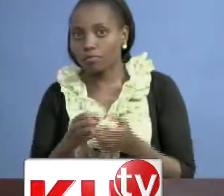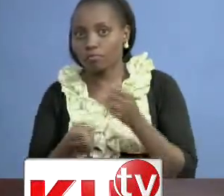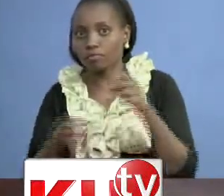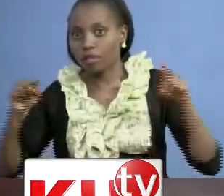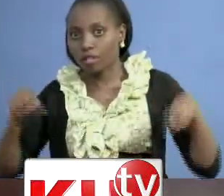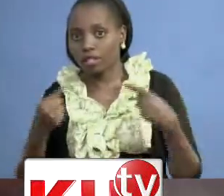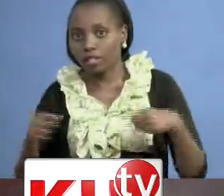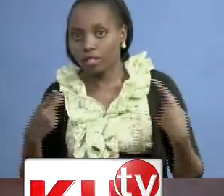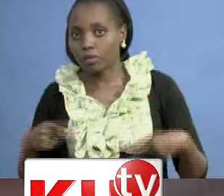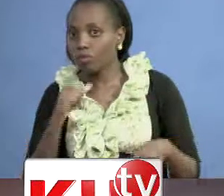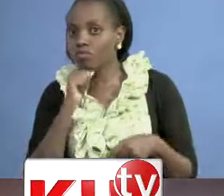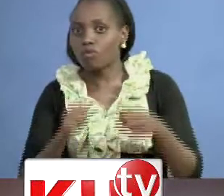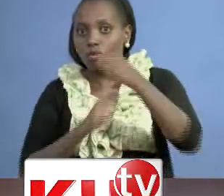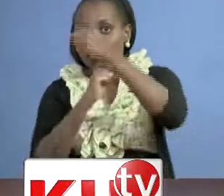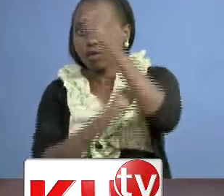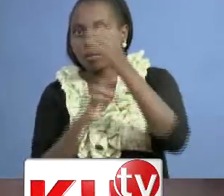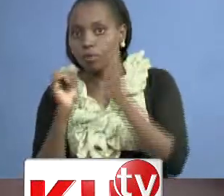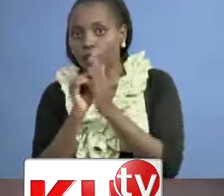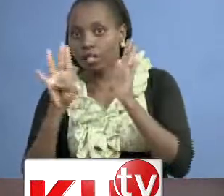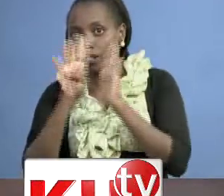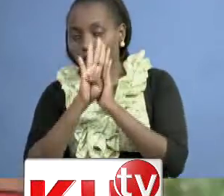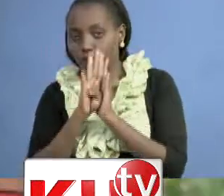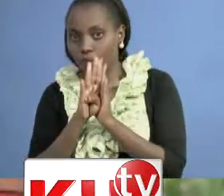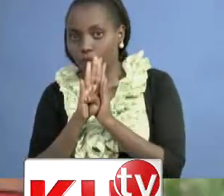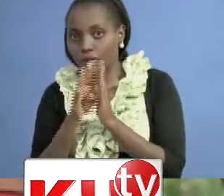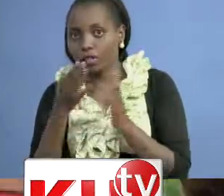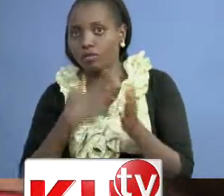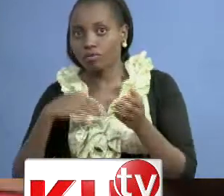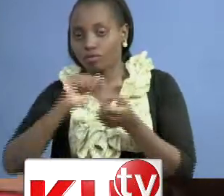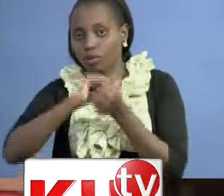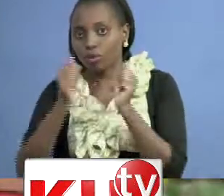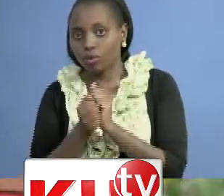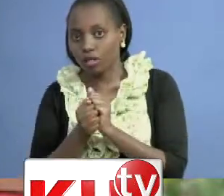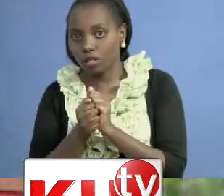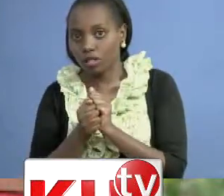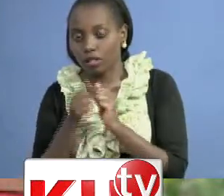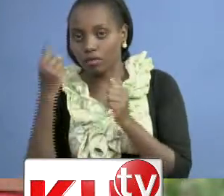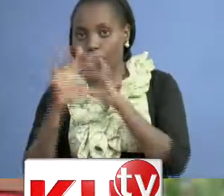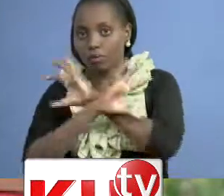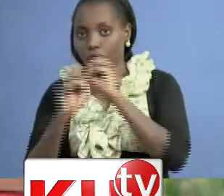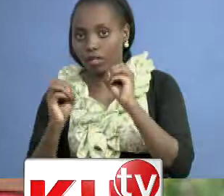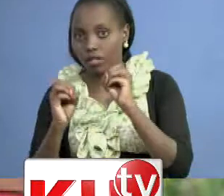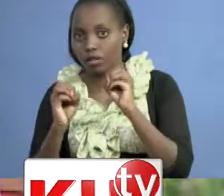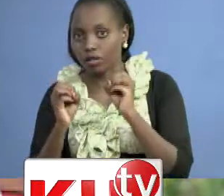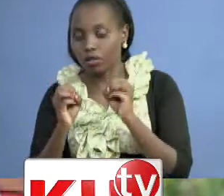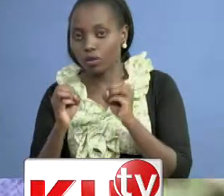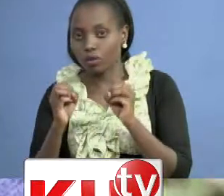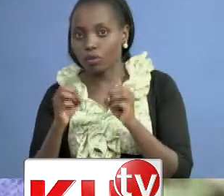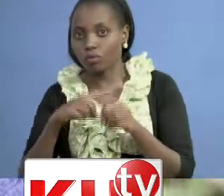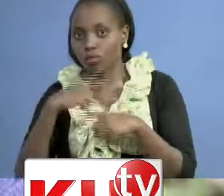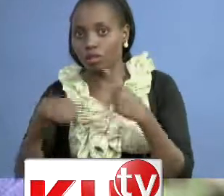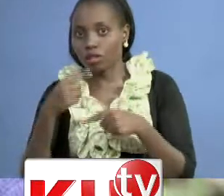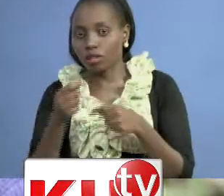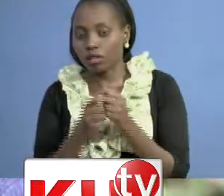huo ambao unanuia kubadilisha katiba ili kupunguza mamlaka ya rais na kumfanya kuwa kiongozi wa taifa na ishara